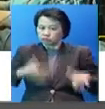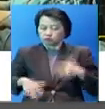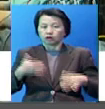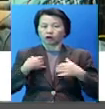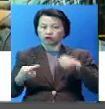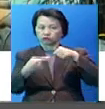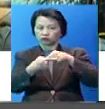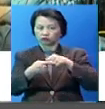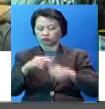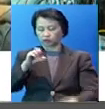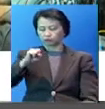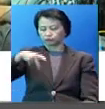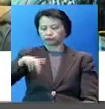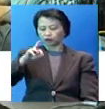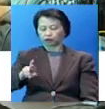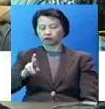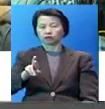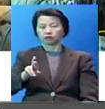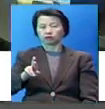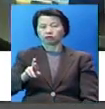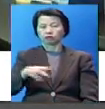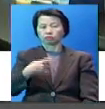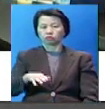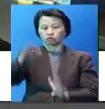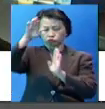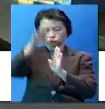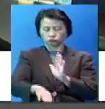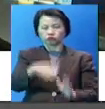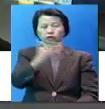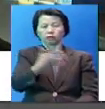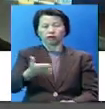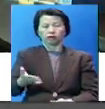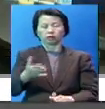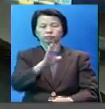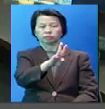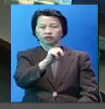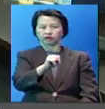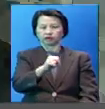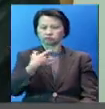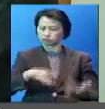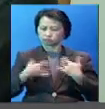mendakwa Suruhanjaya Pilihan Raya Malaysia SPR menurunkan bahan kempen BN.